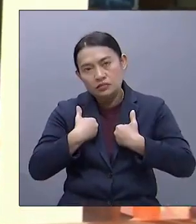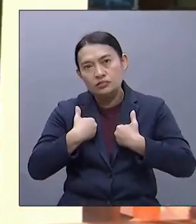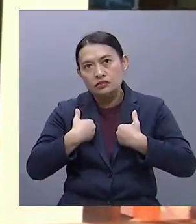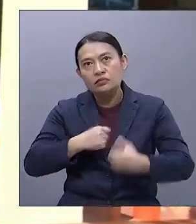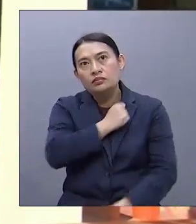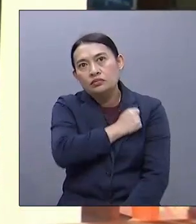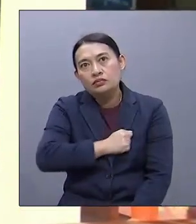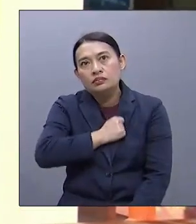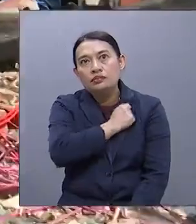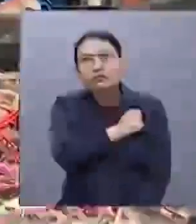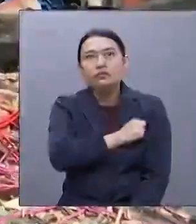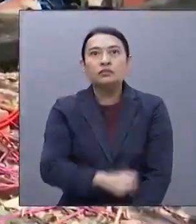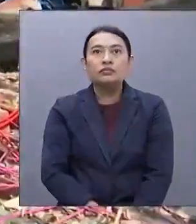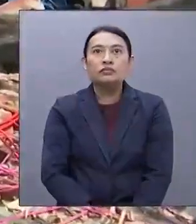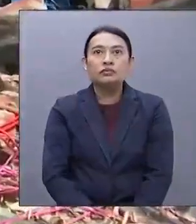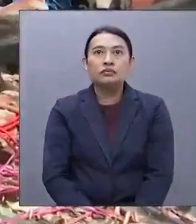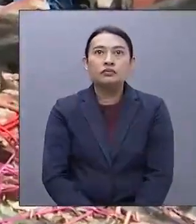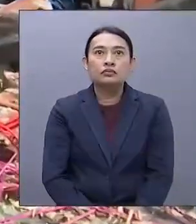เหนื่อย ท้อ